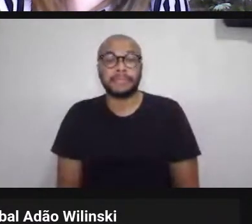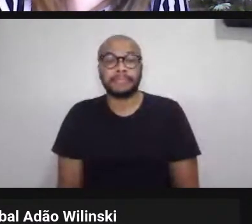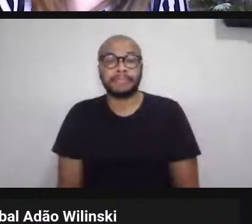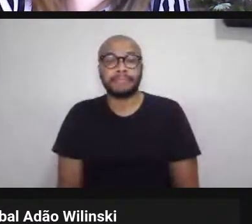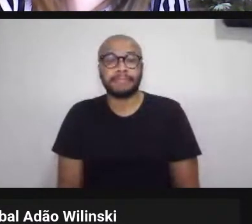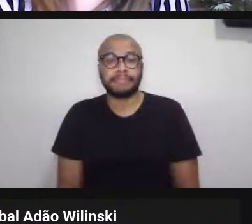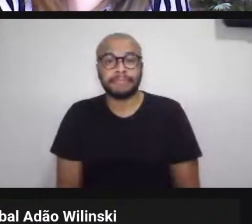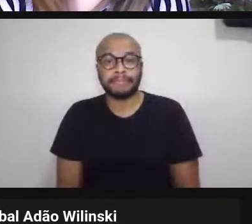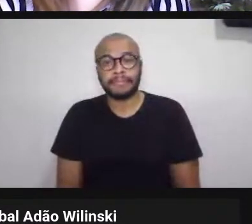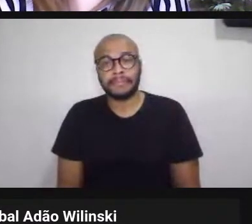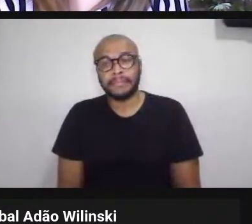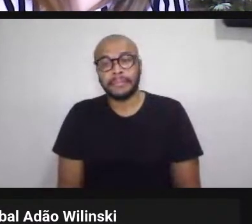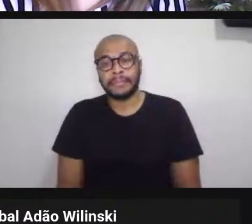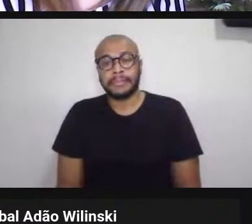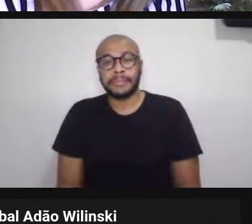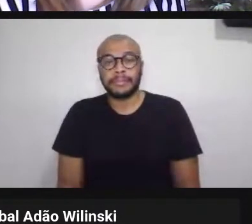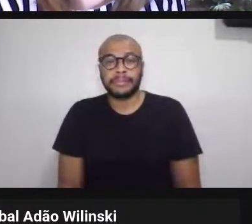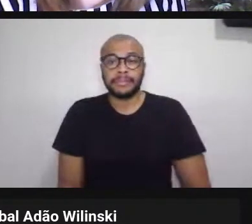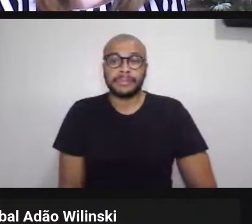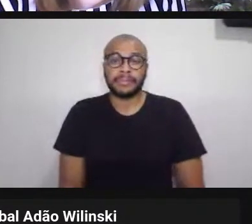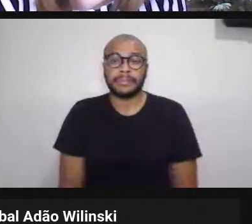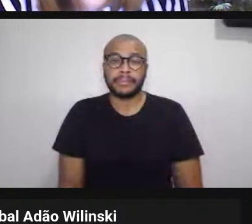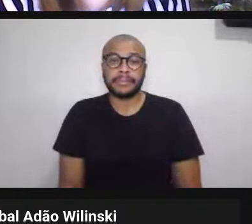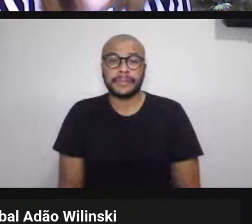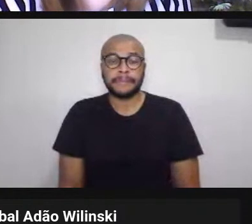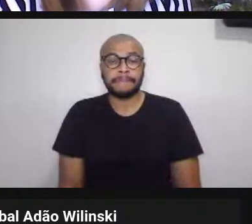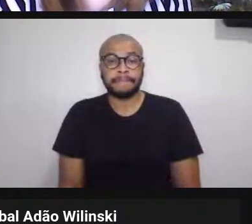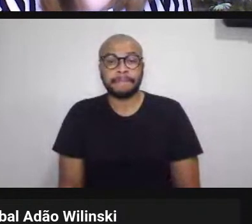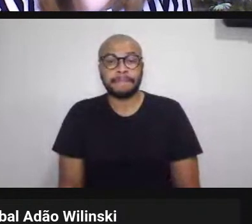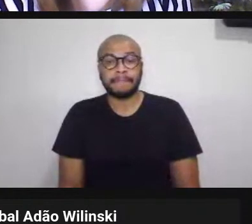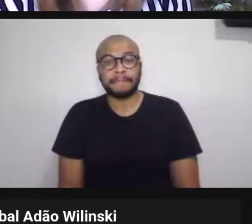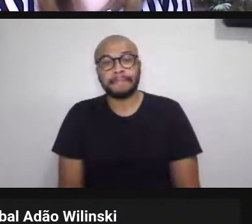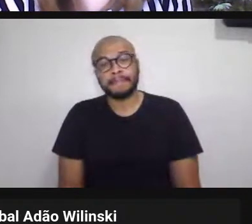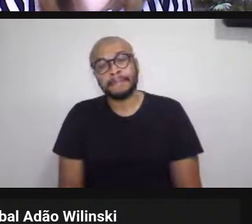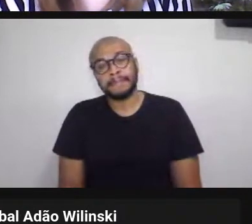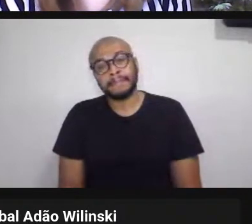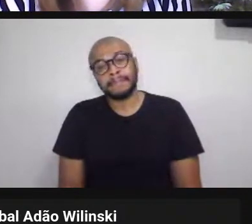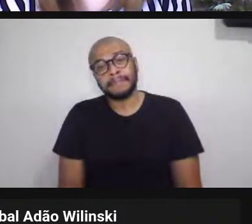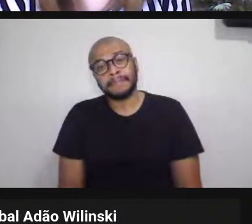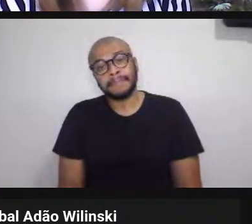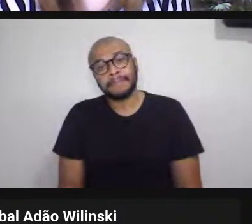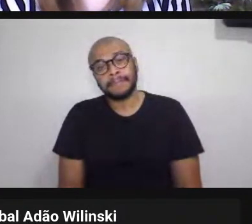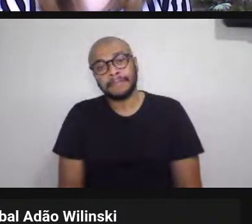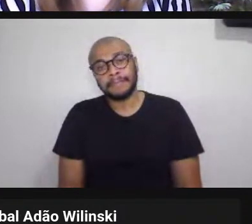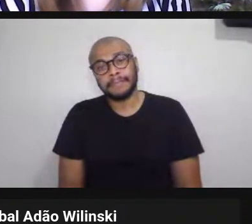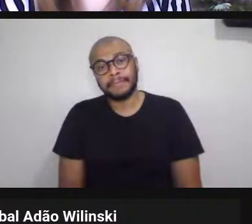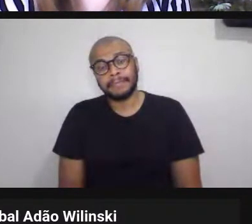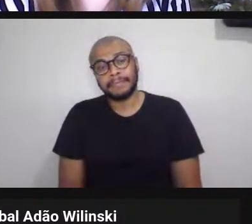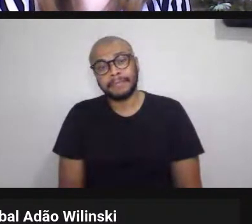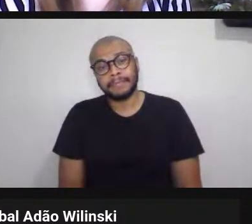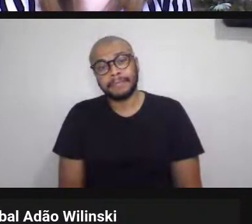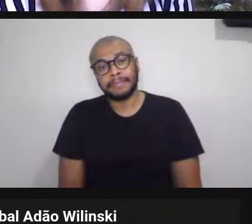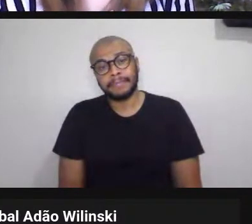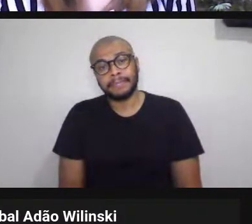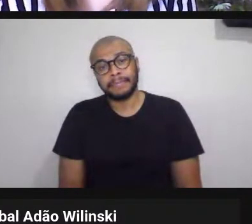Virinsky, tak. Aqui o senhor Anibal pergunta o que significa o sobrenome Virinsky.